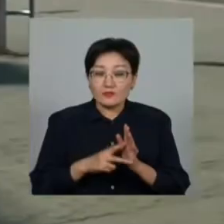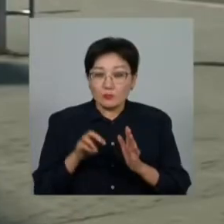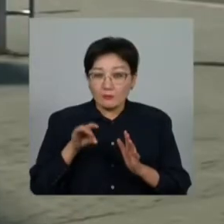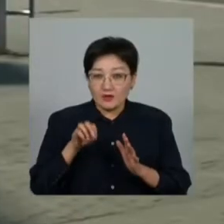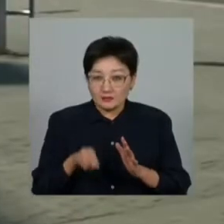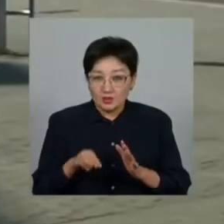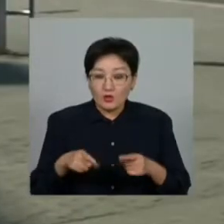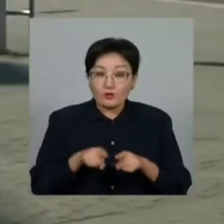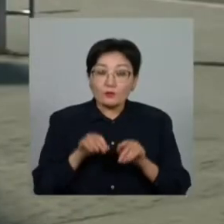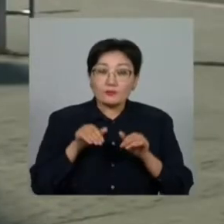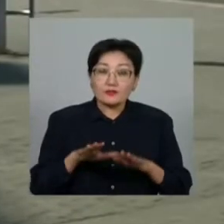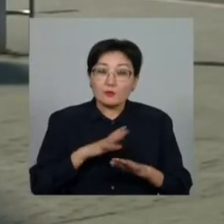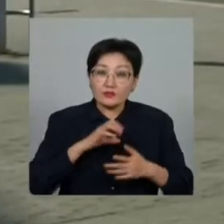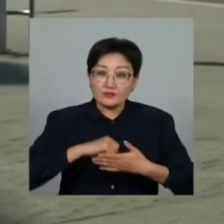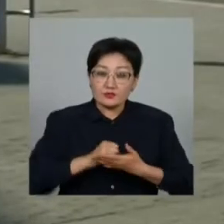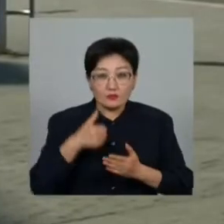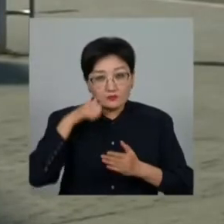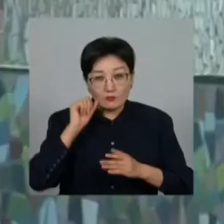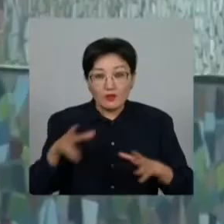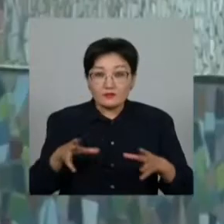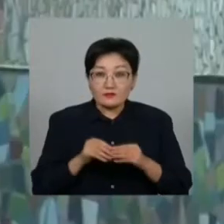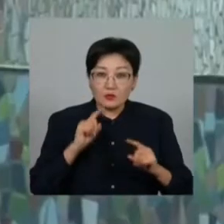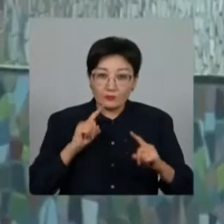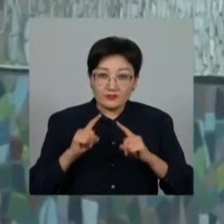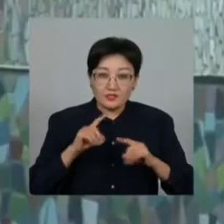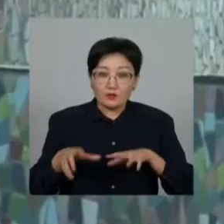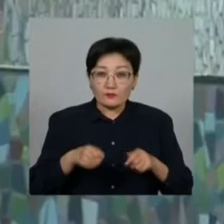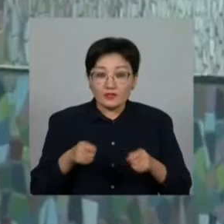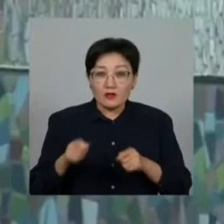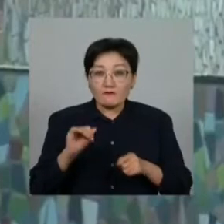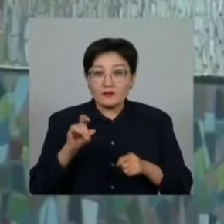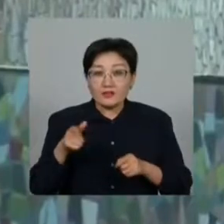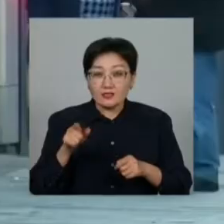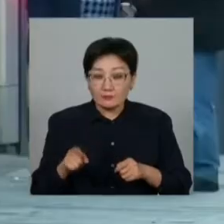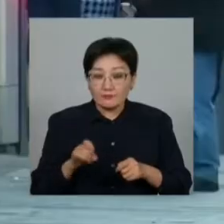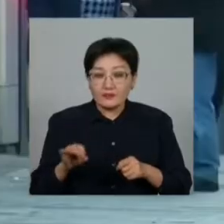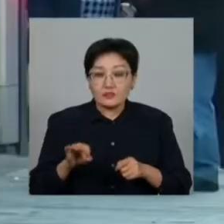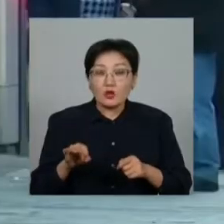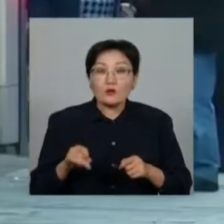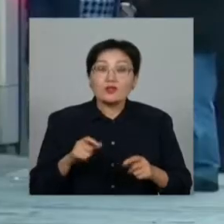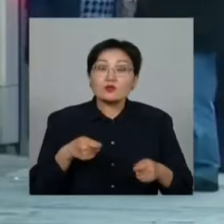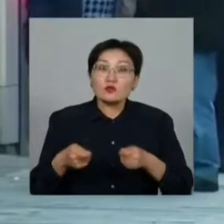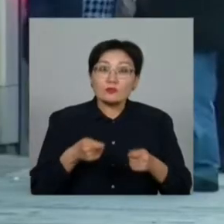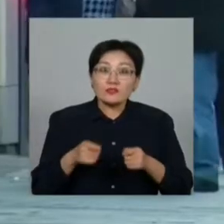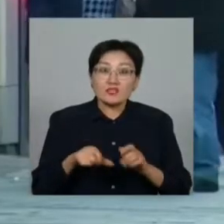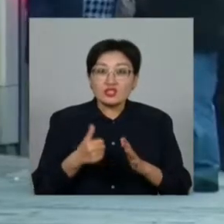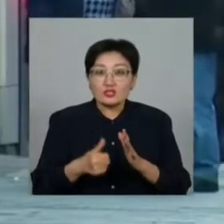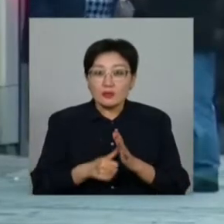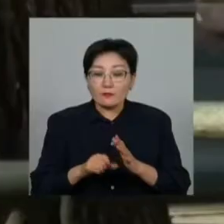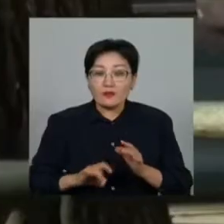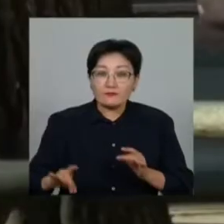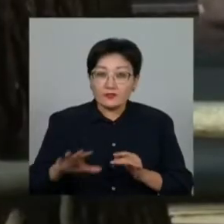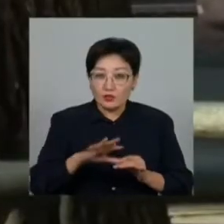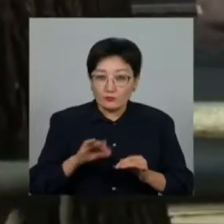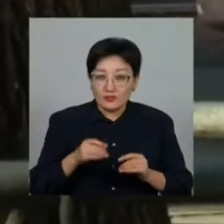марта такое решение было принято я вчера на совместном заседании канцлера фрг ангелы меркель и руководителей 16 федеральных